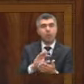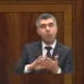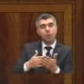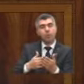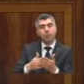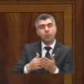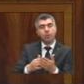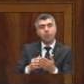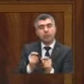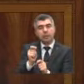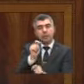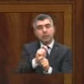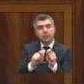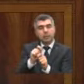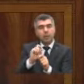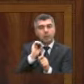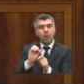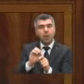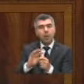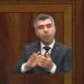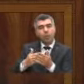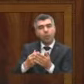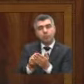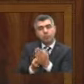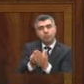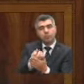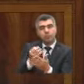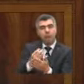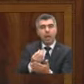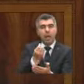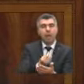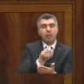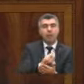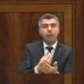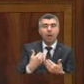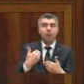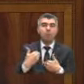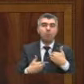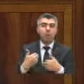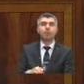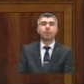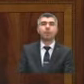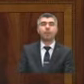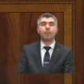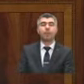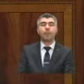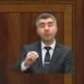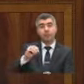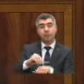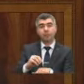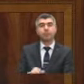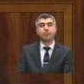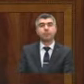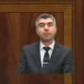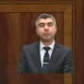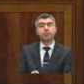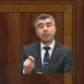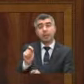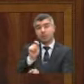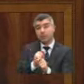مرجعية للكفايات الخاصة بالأطفال في وضعية إعاقة. ومن جهة أخرى تم